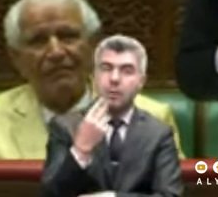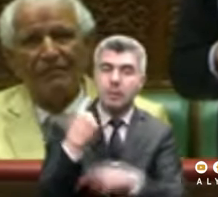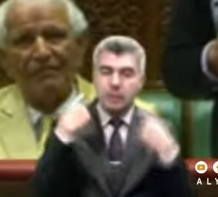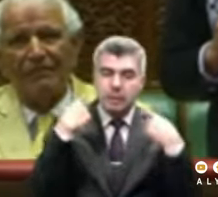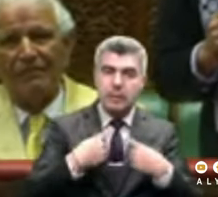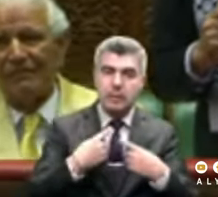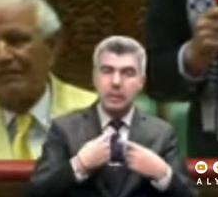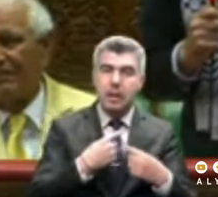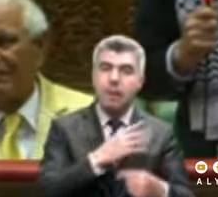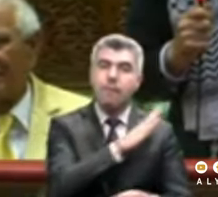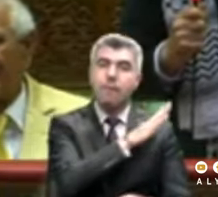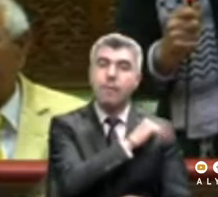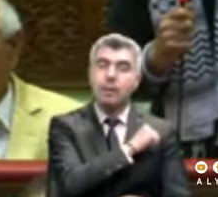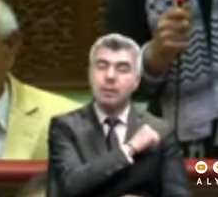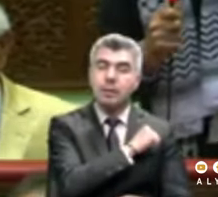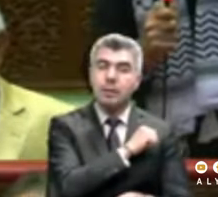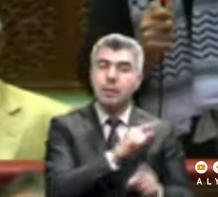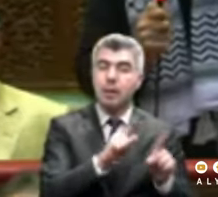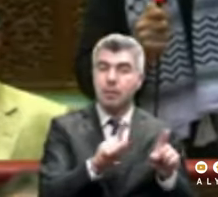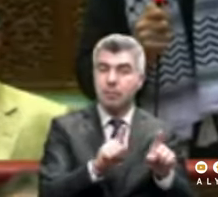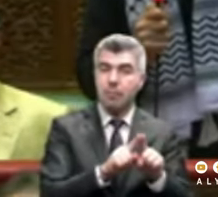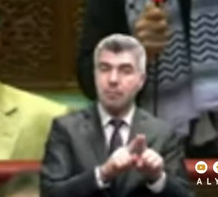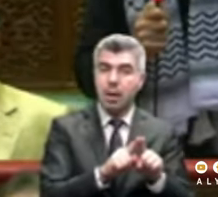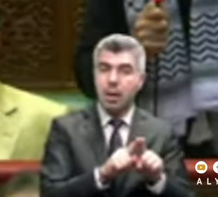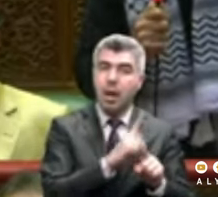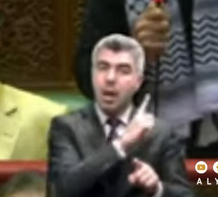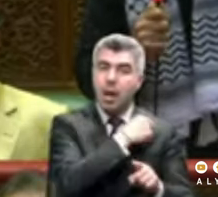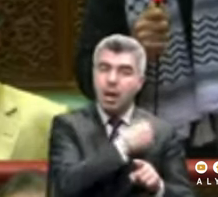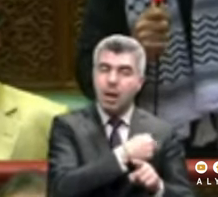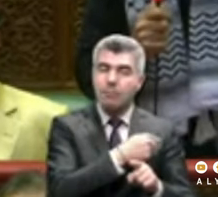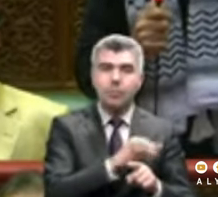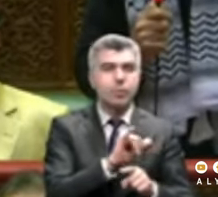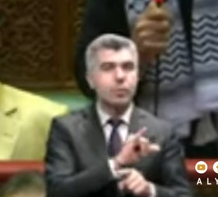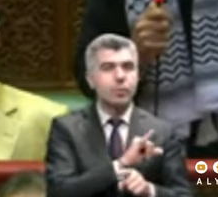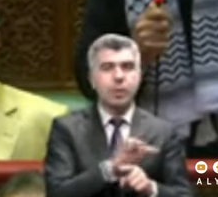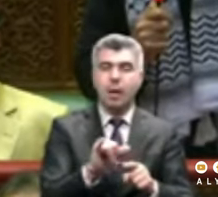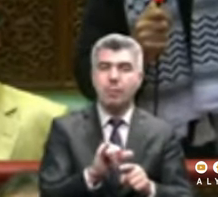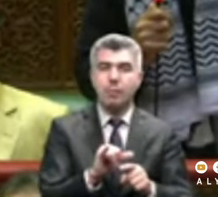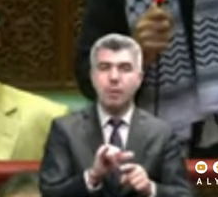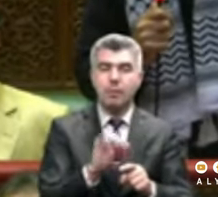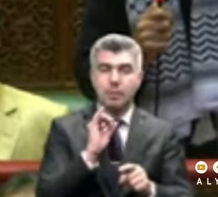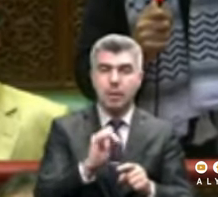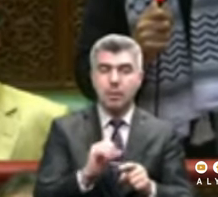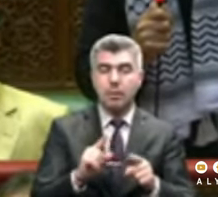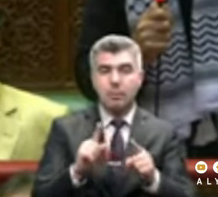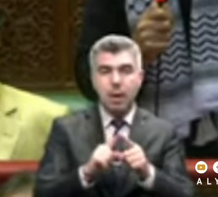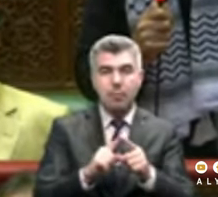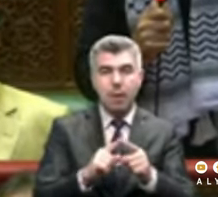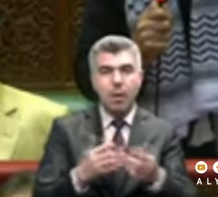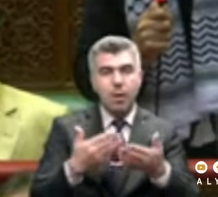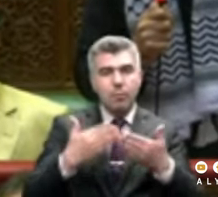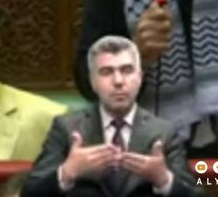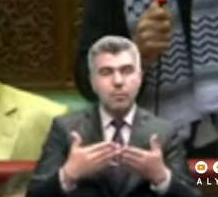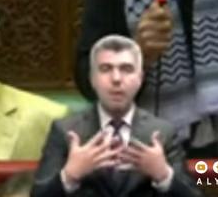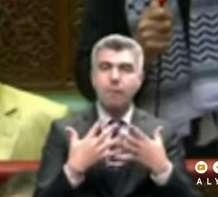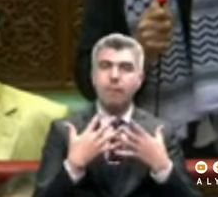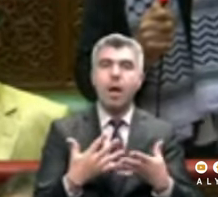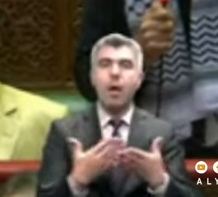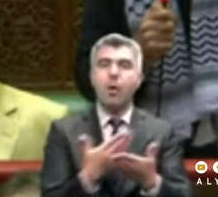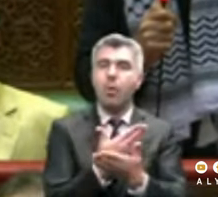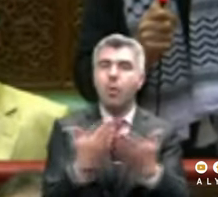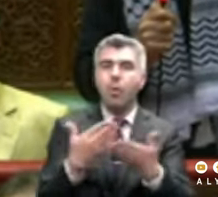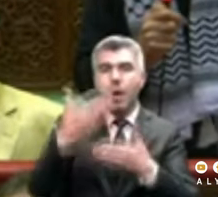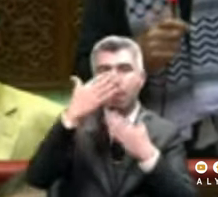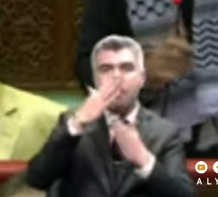الفلسطيني لا يمكن ان يكون محل ازدراء او استخفاف بل هو شرف وفخر لكل